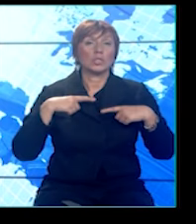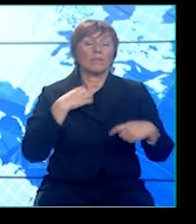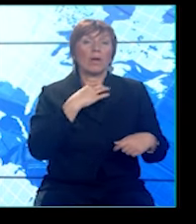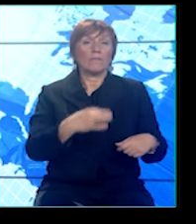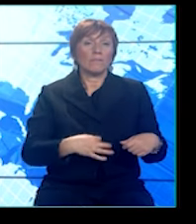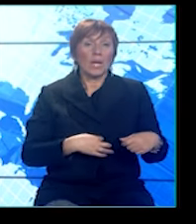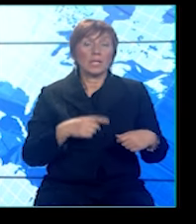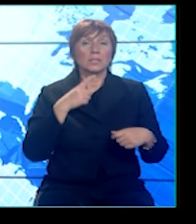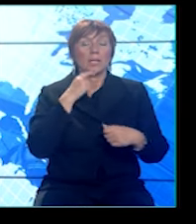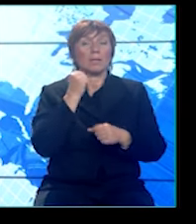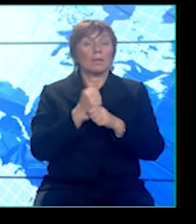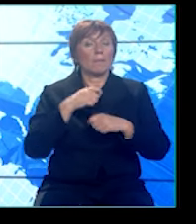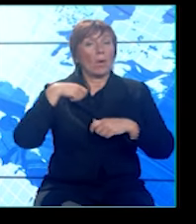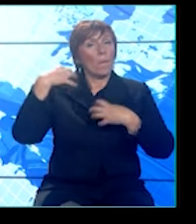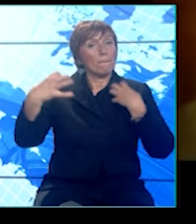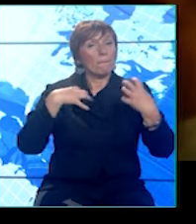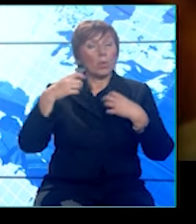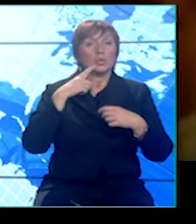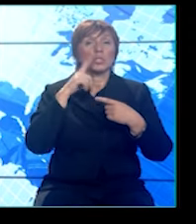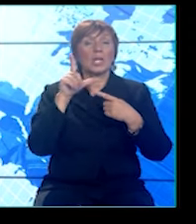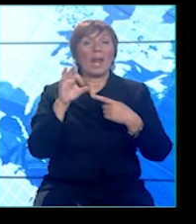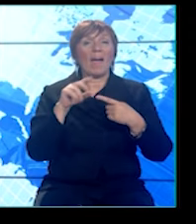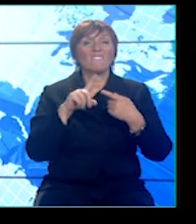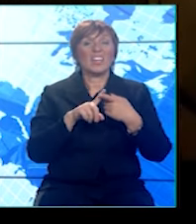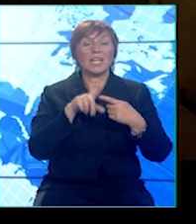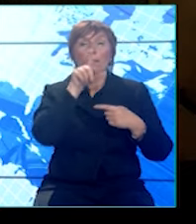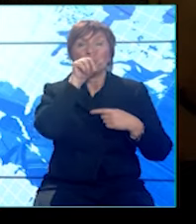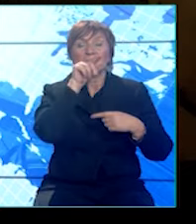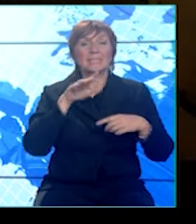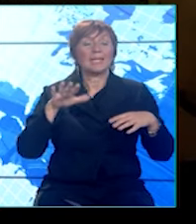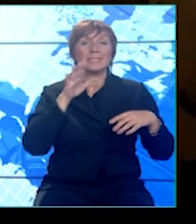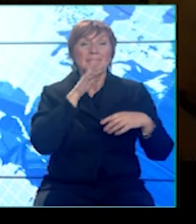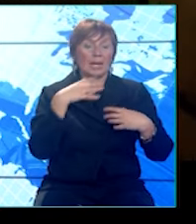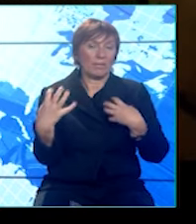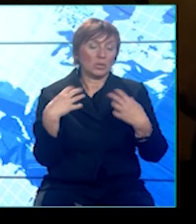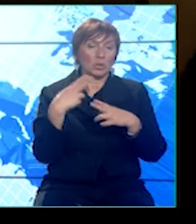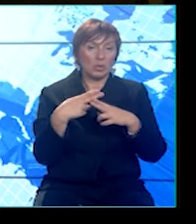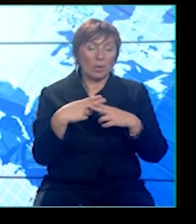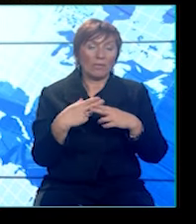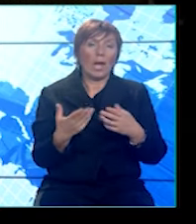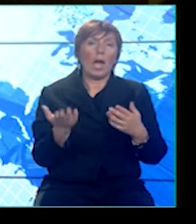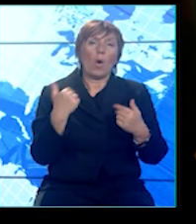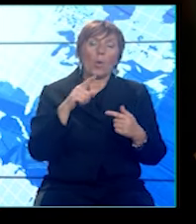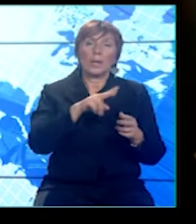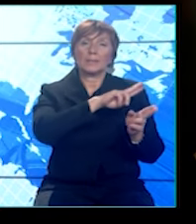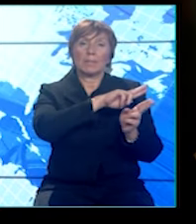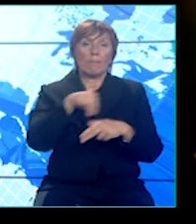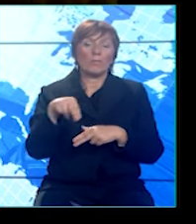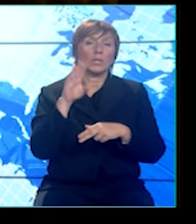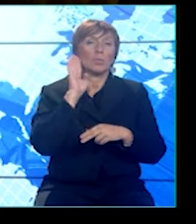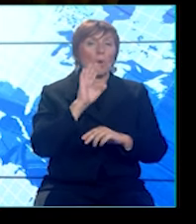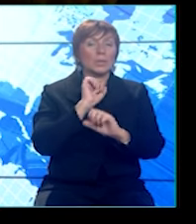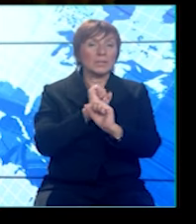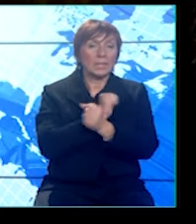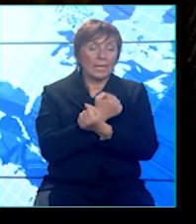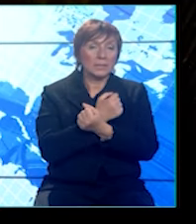te osnovao pozorište La Fenêtre, u kojem je nastala i njegova predstava Ptice Sarajeva. A kako je nostalgija neizlječiva po povratku u Bosnu i Hercegovinu,